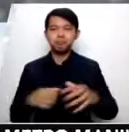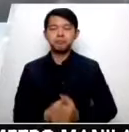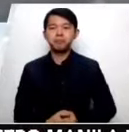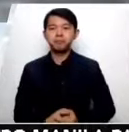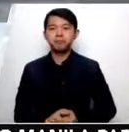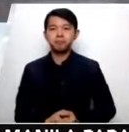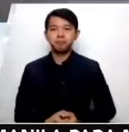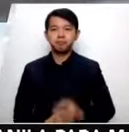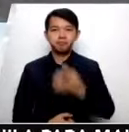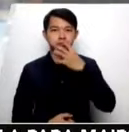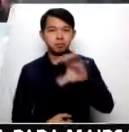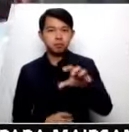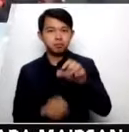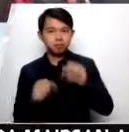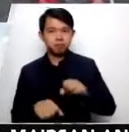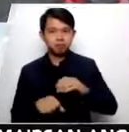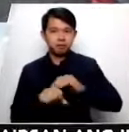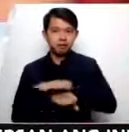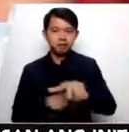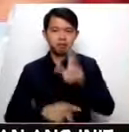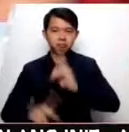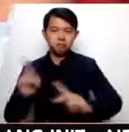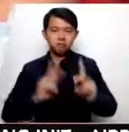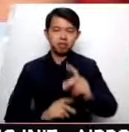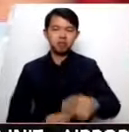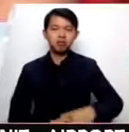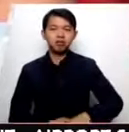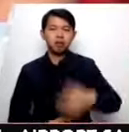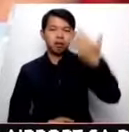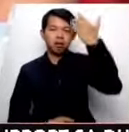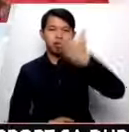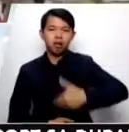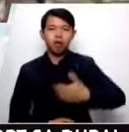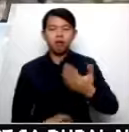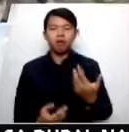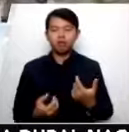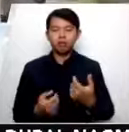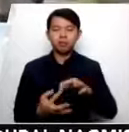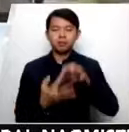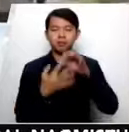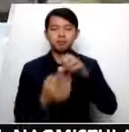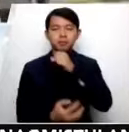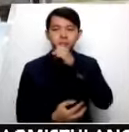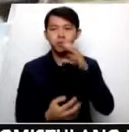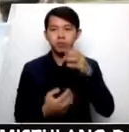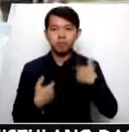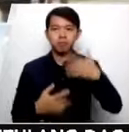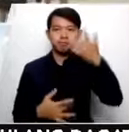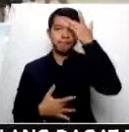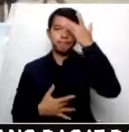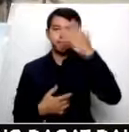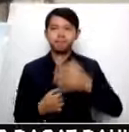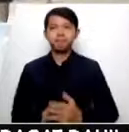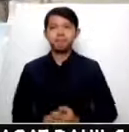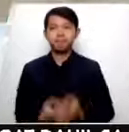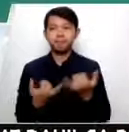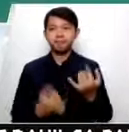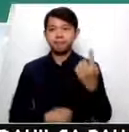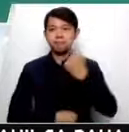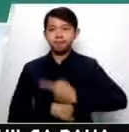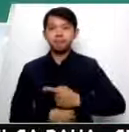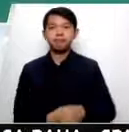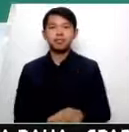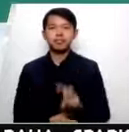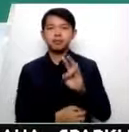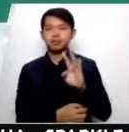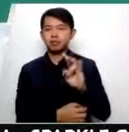ma-heat stroke lalo na ang mga senior citizen na may comorbidity ngayong araw L lugar sa bansa ang nasa danger level o